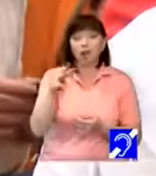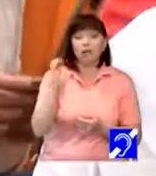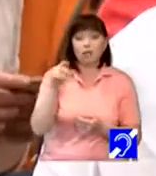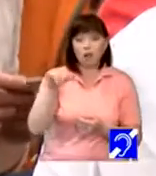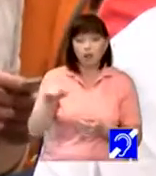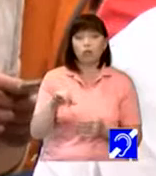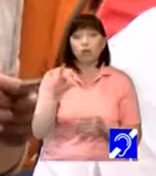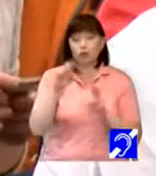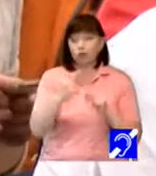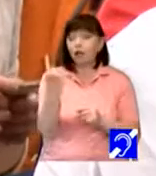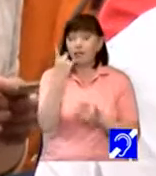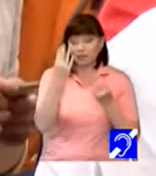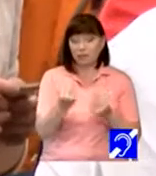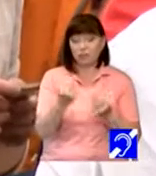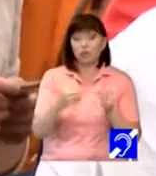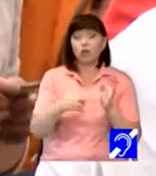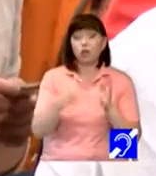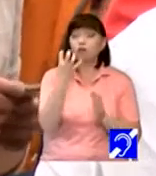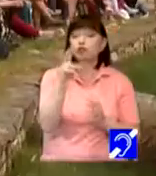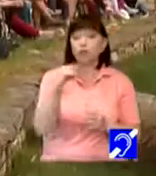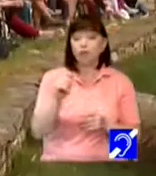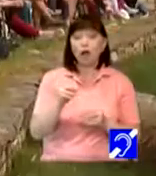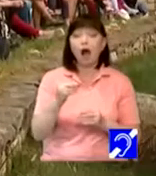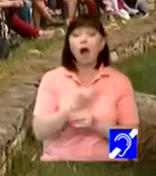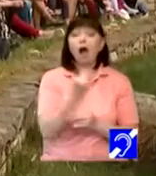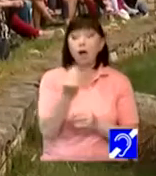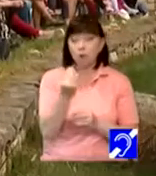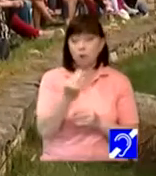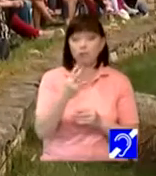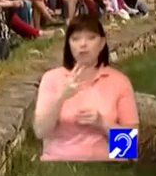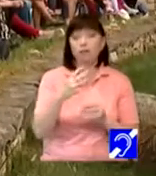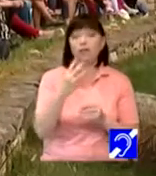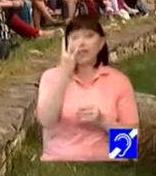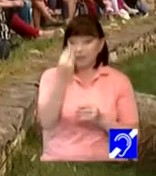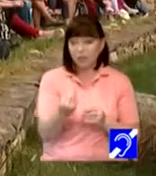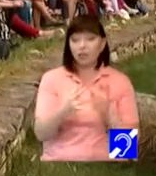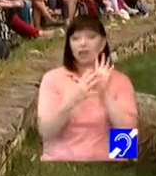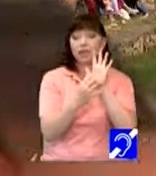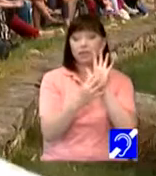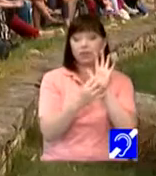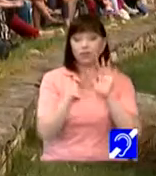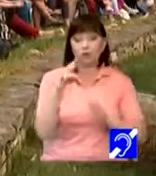o singură zi de concert costă 400 de lei, iar un abonament pentru 3 zile 900 de lei.